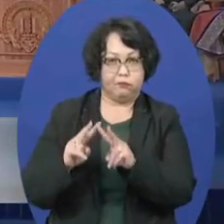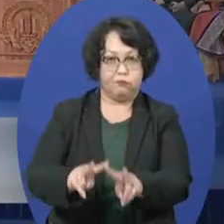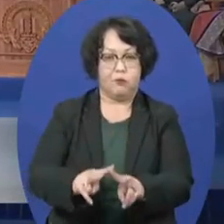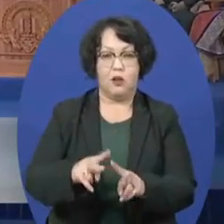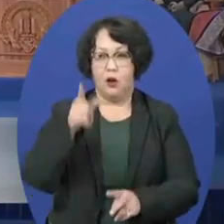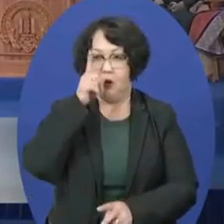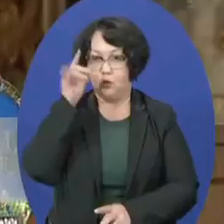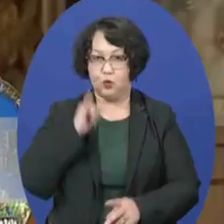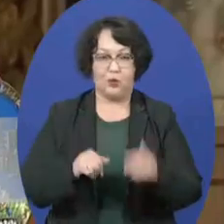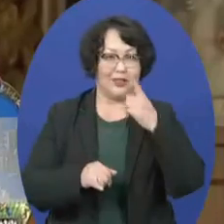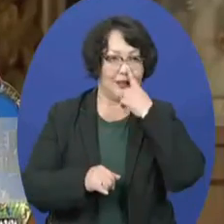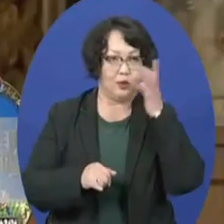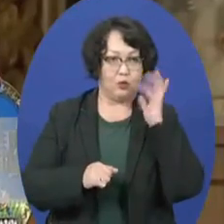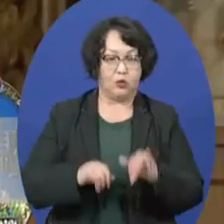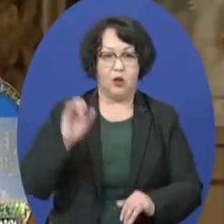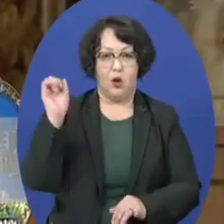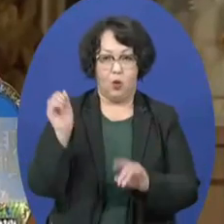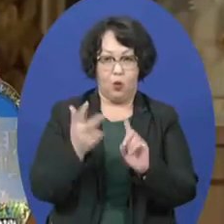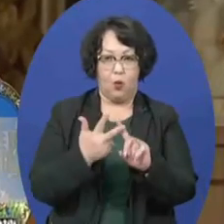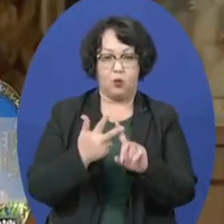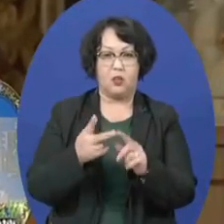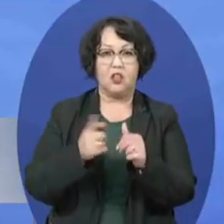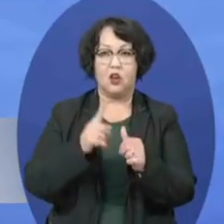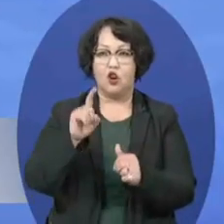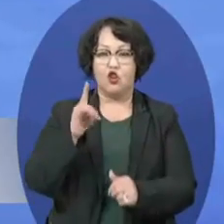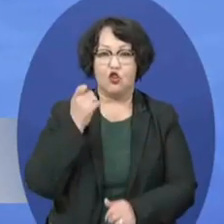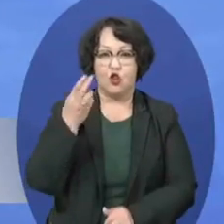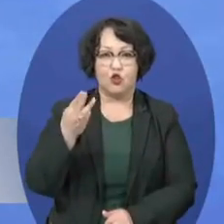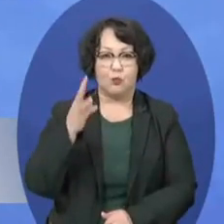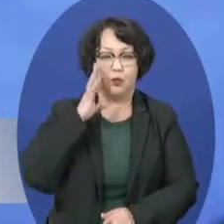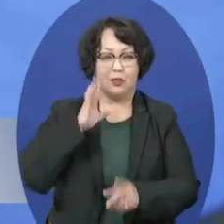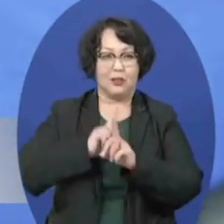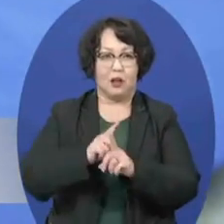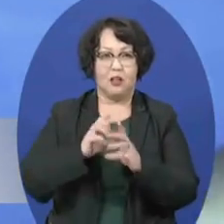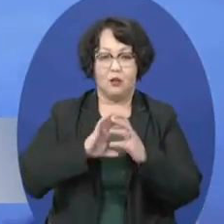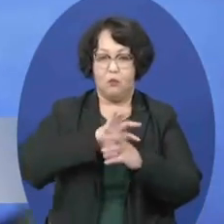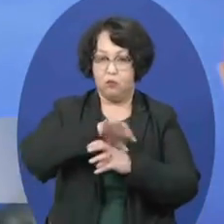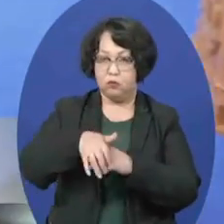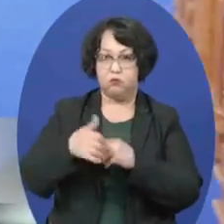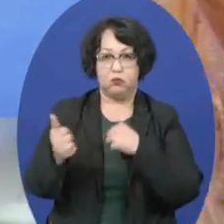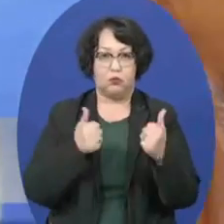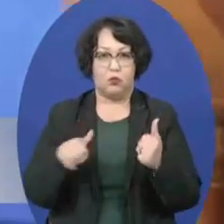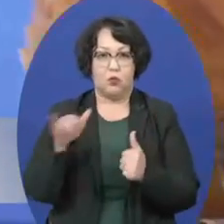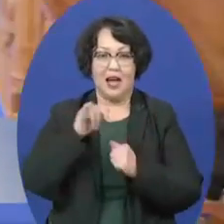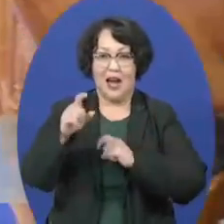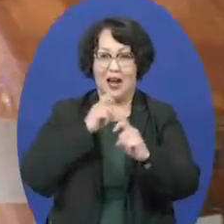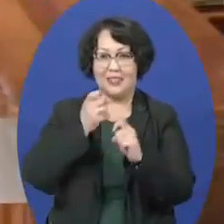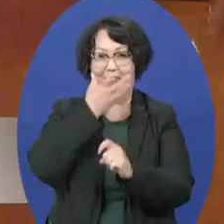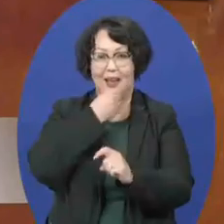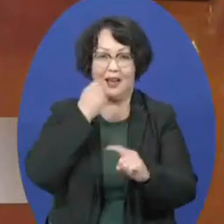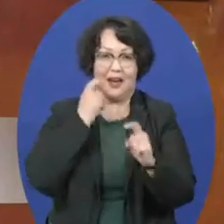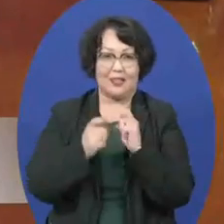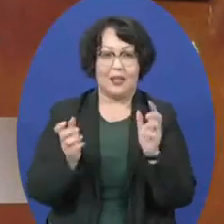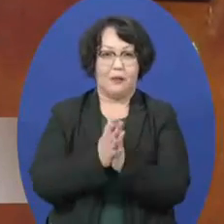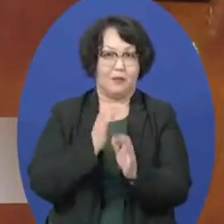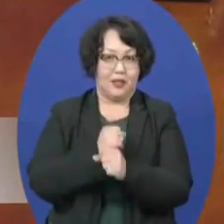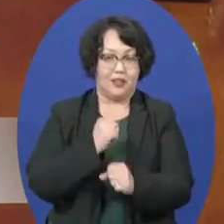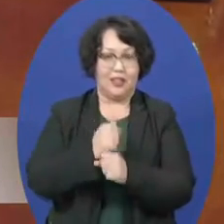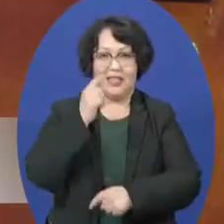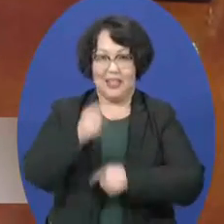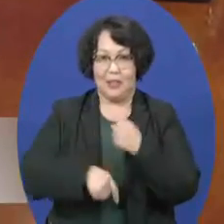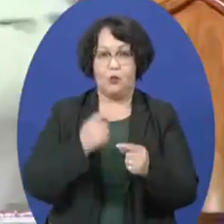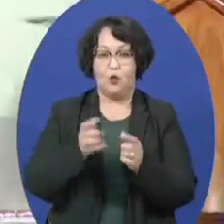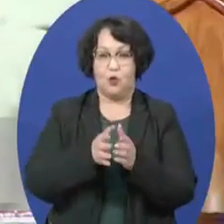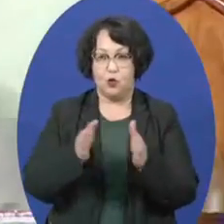мөнхийн хоёр хөрш болон гурав дахь хөршийн бодлогын үрээнд дэлхийн бусад улс орнтой тогтоосон найрсаг харилцаа хамтын ажиллагааг